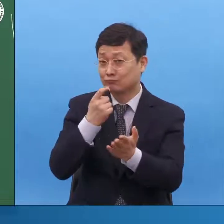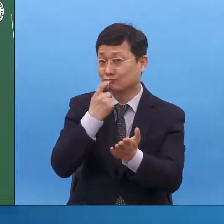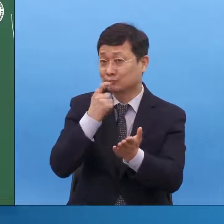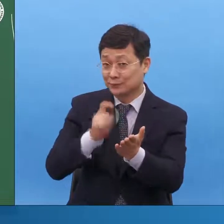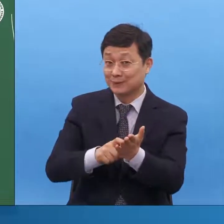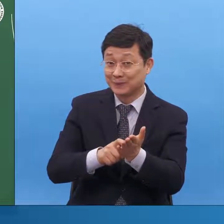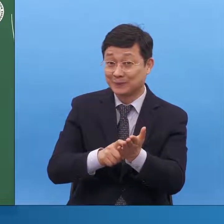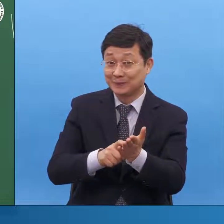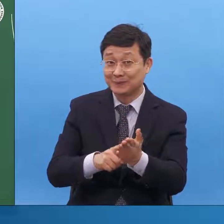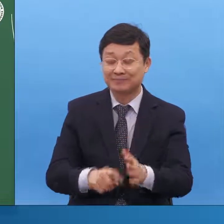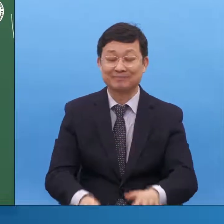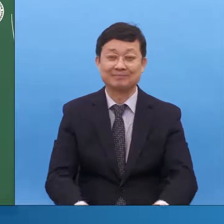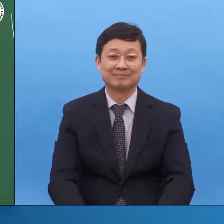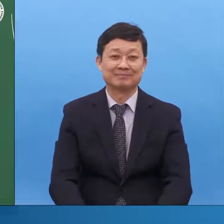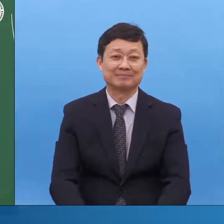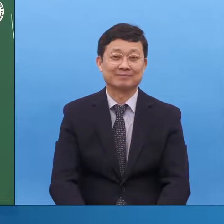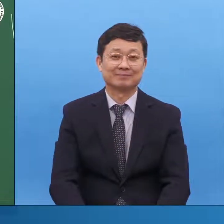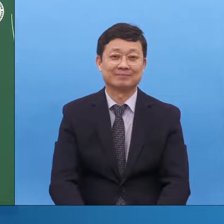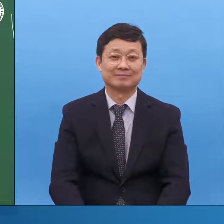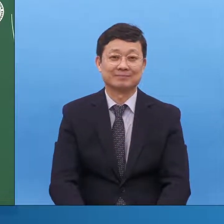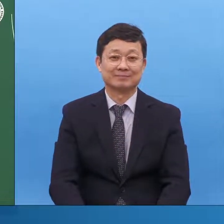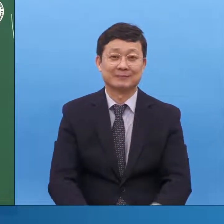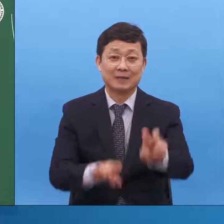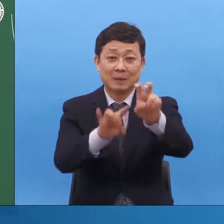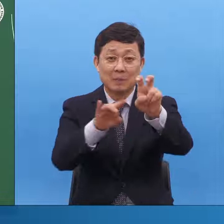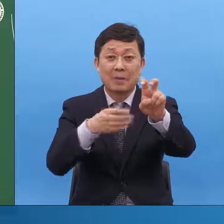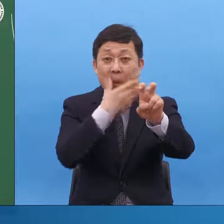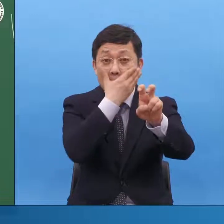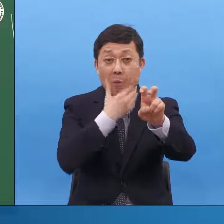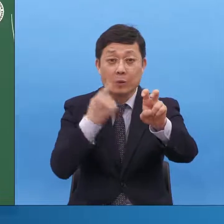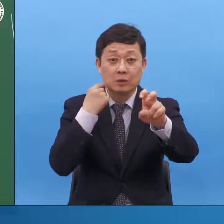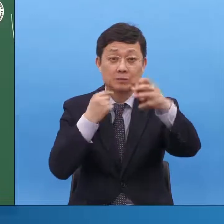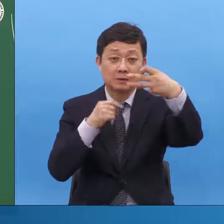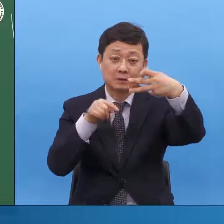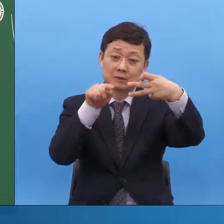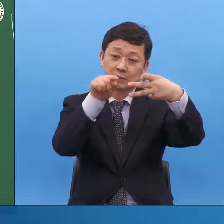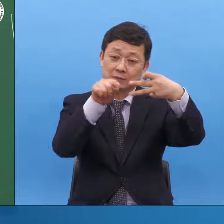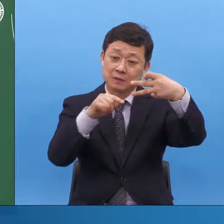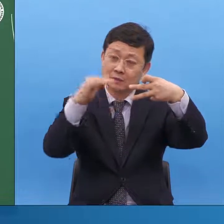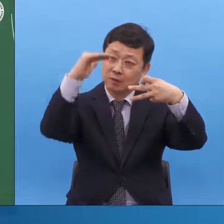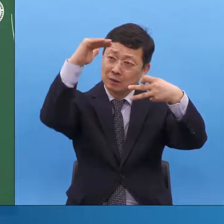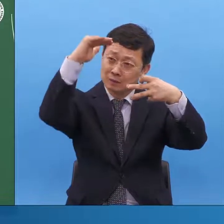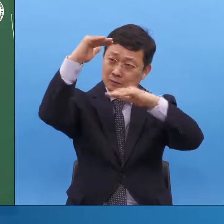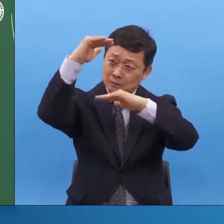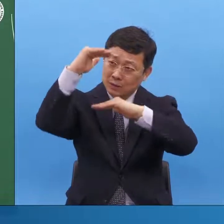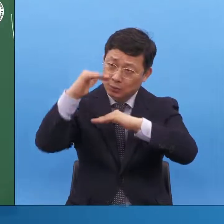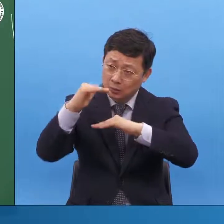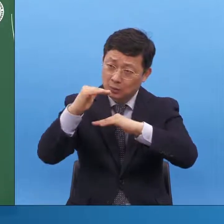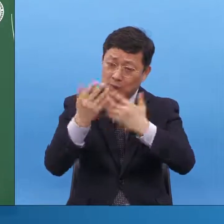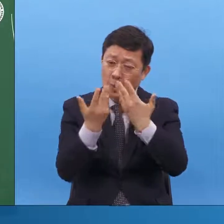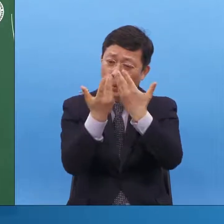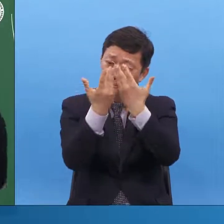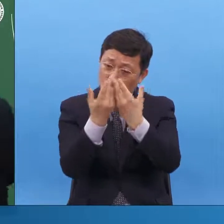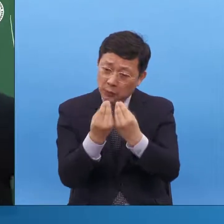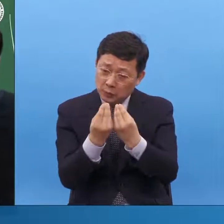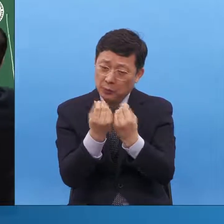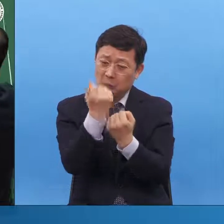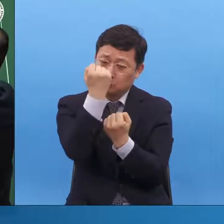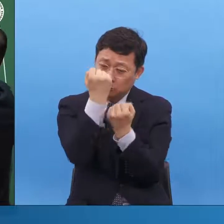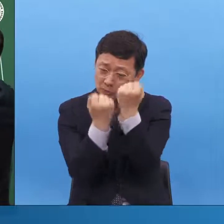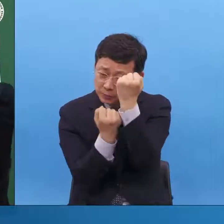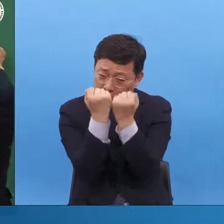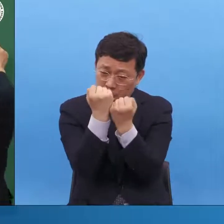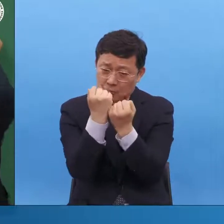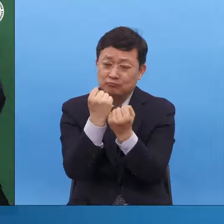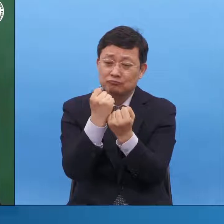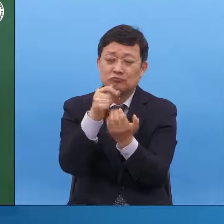our remnants to find. 자, 예수님이 마태복음 13장에는 비유를 설명하셨어요. And in Matthew 13, Jesus explains his